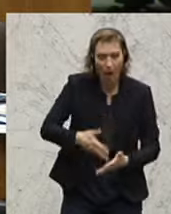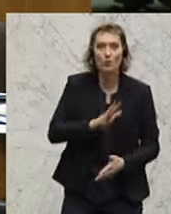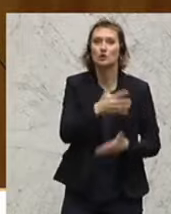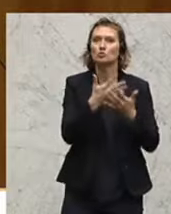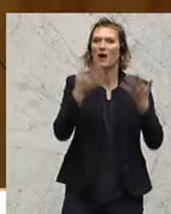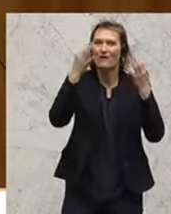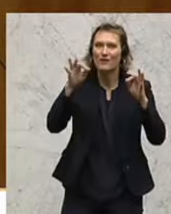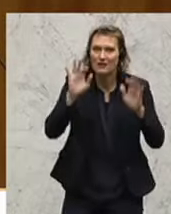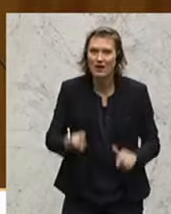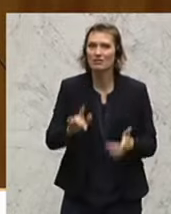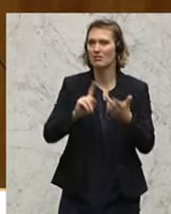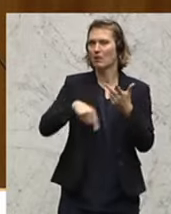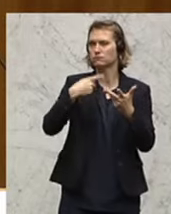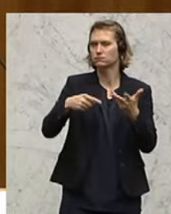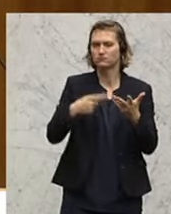die